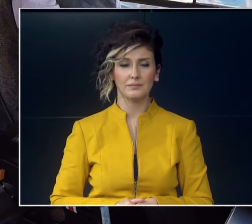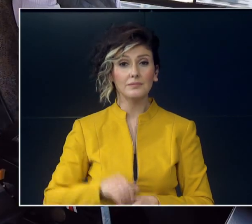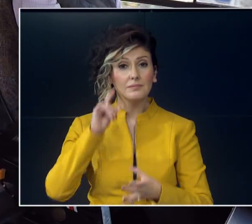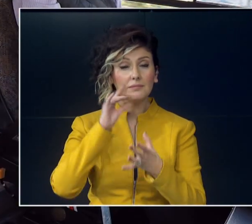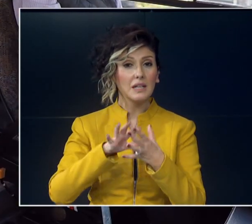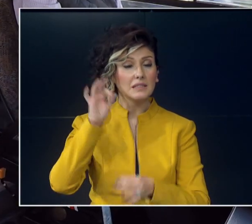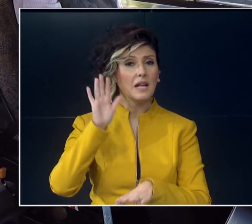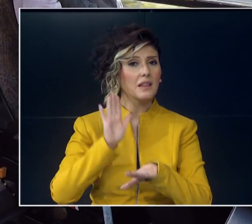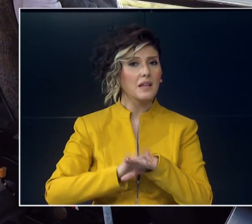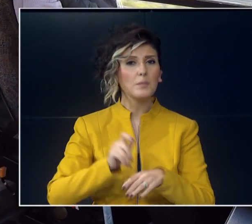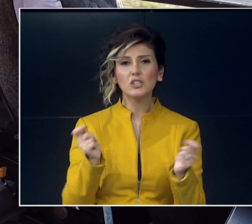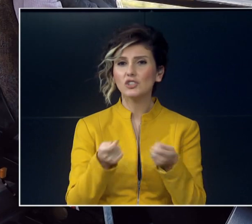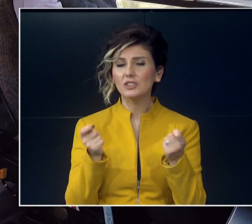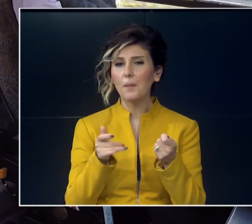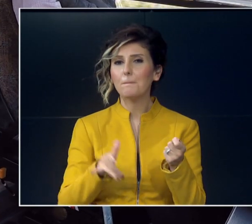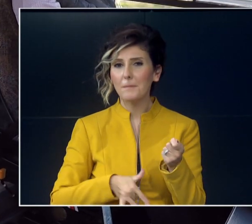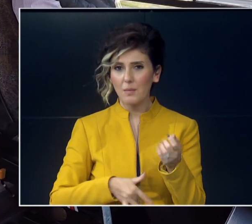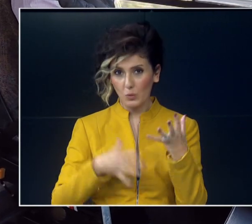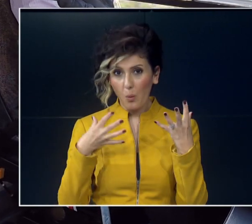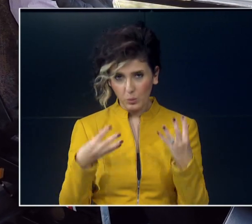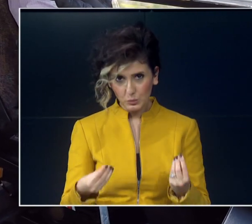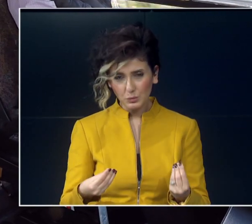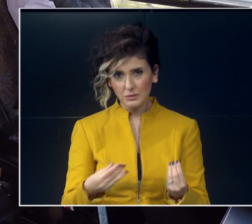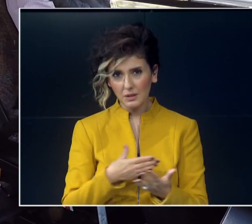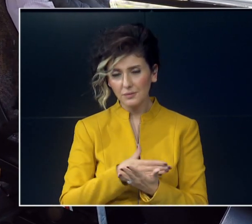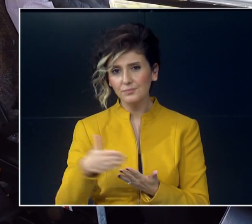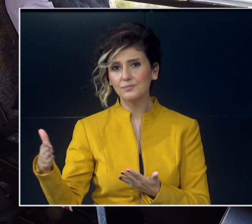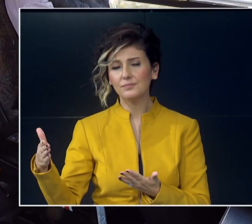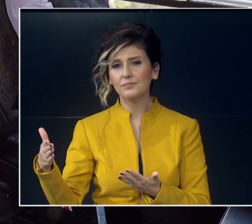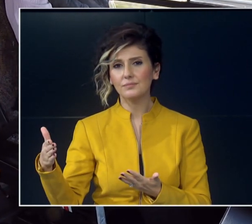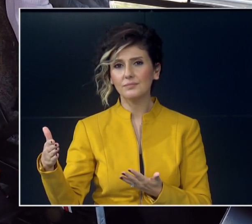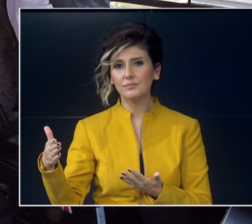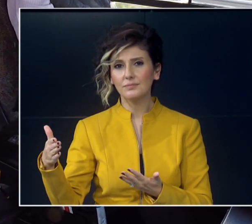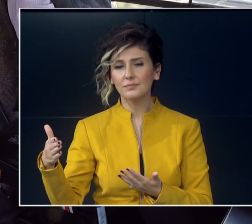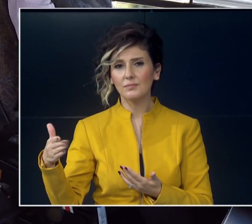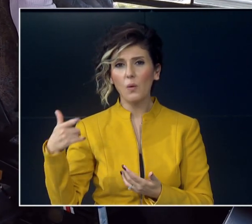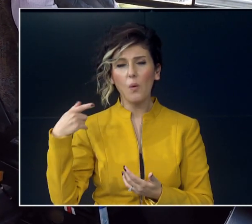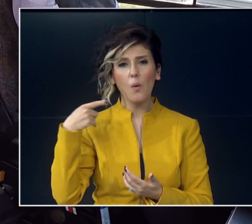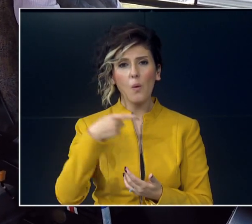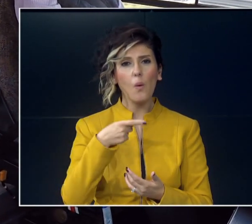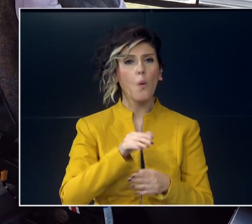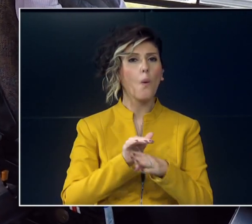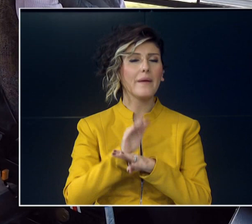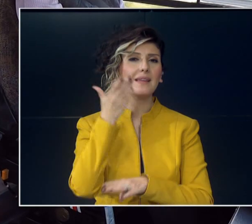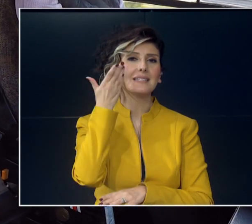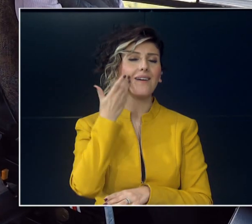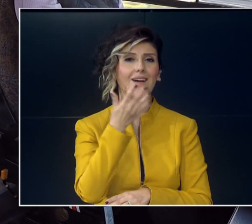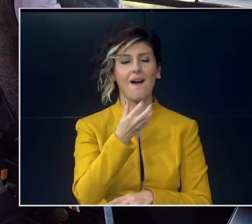İnsan yaptığı işten memnun olduğu müddetçe o hayattan zevk